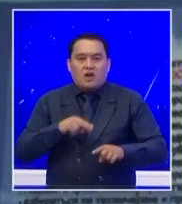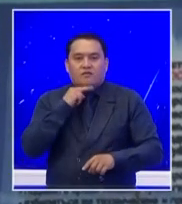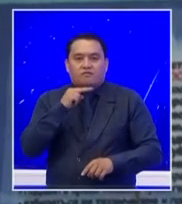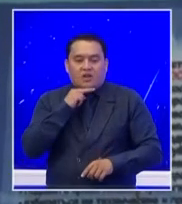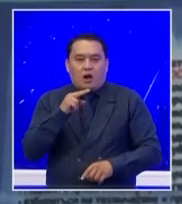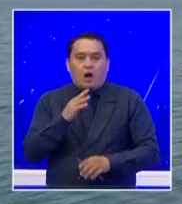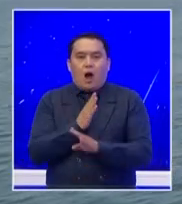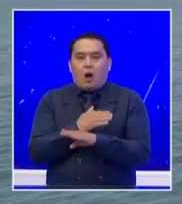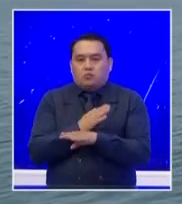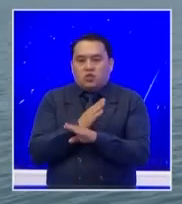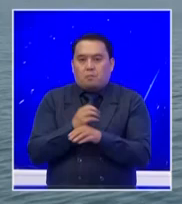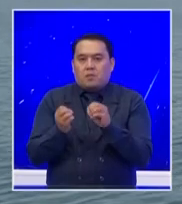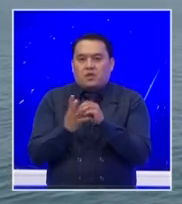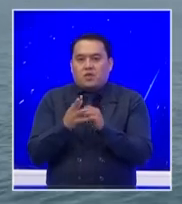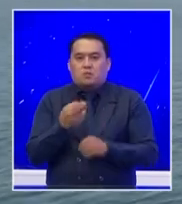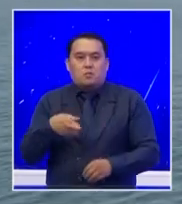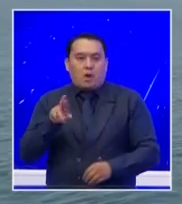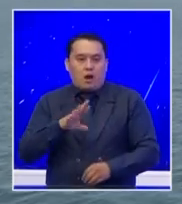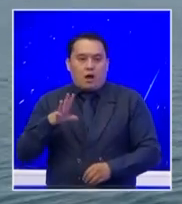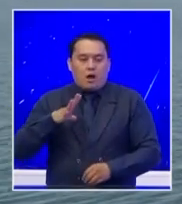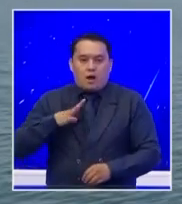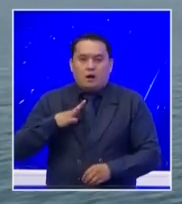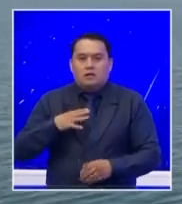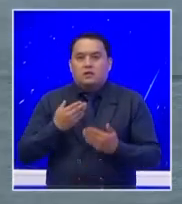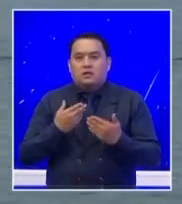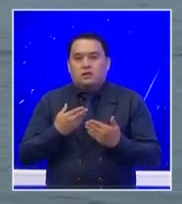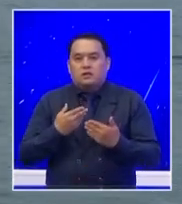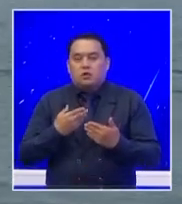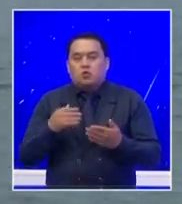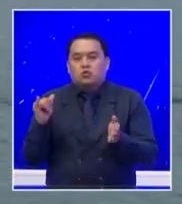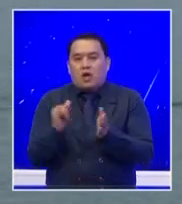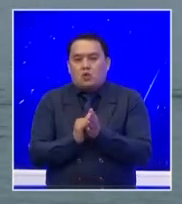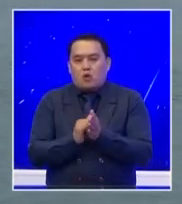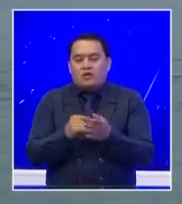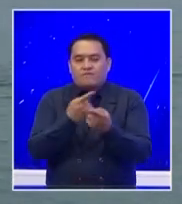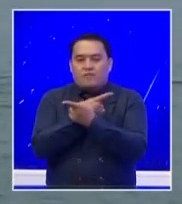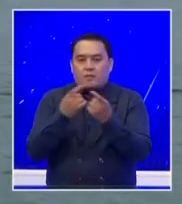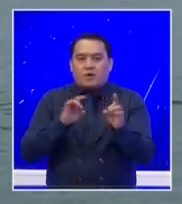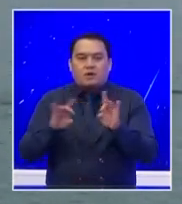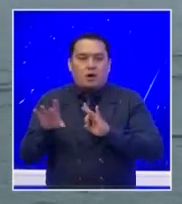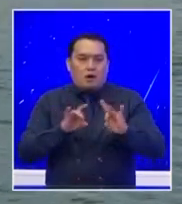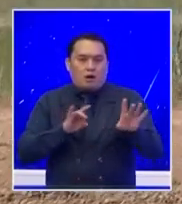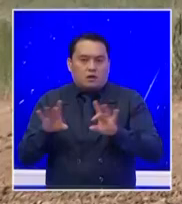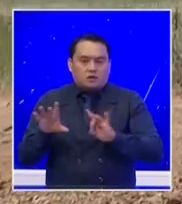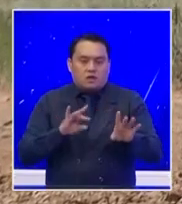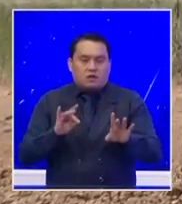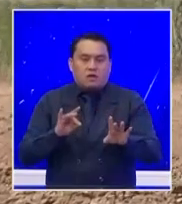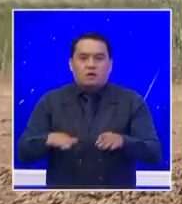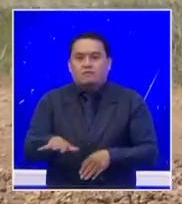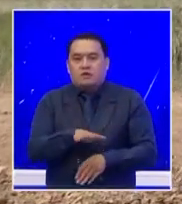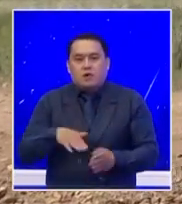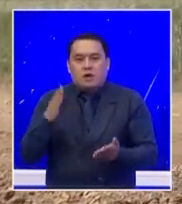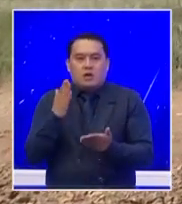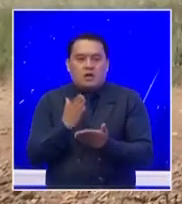побережье Капчагая. С 15 мая здесь были начаты работы по санитарной очистке дна, установке информационных баннеров. На берегу уже